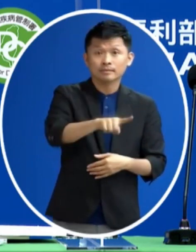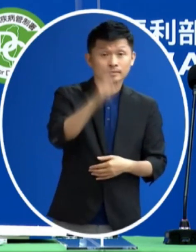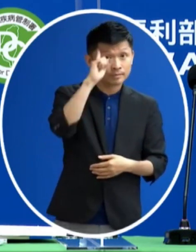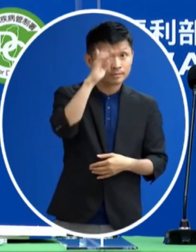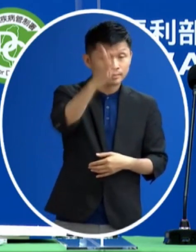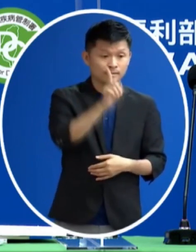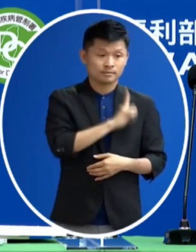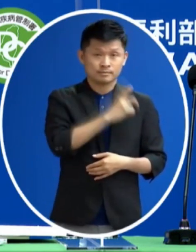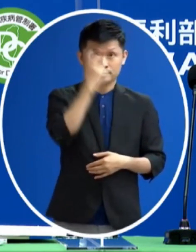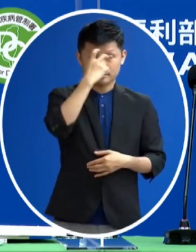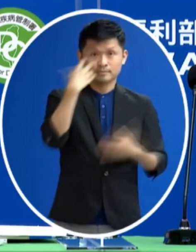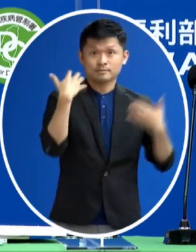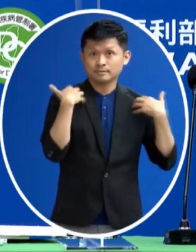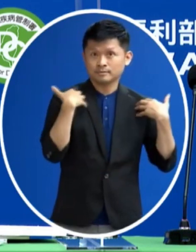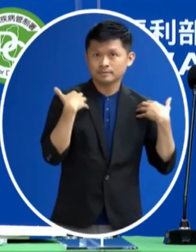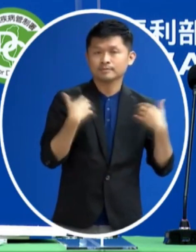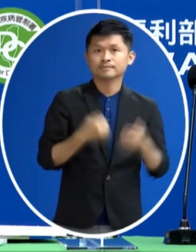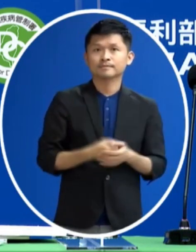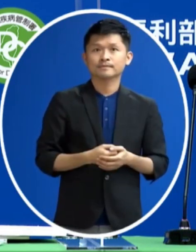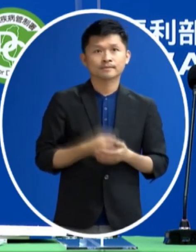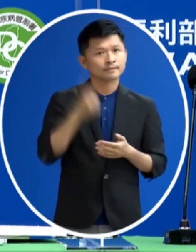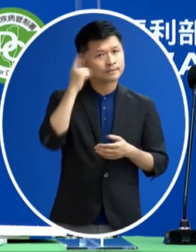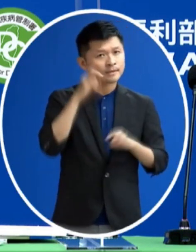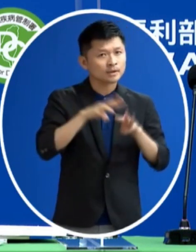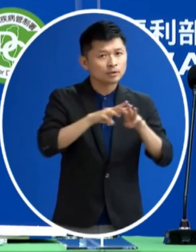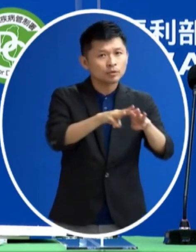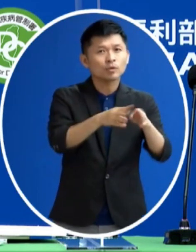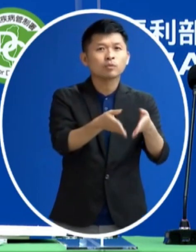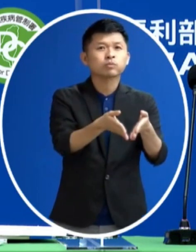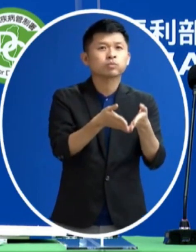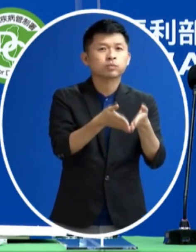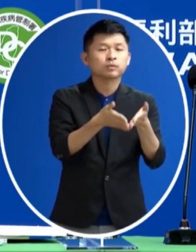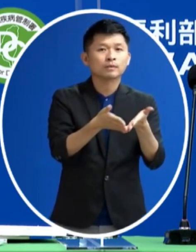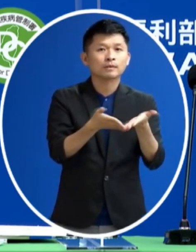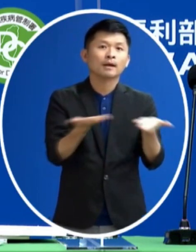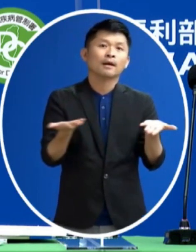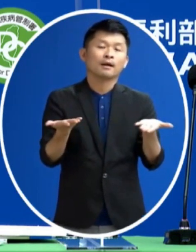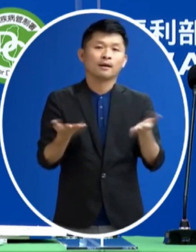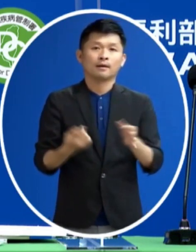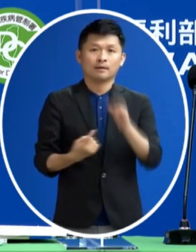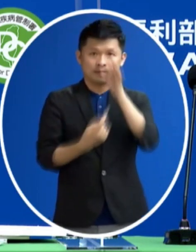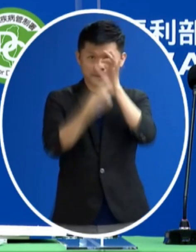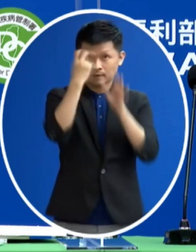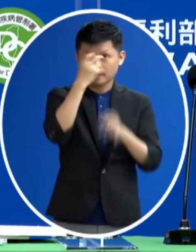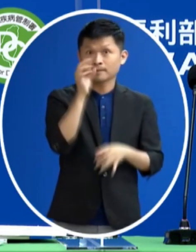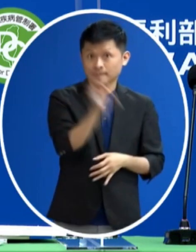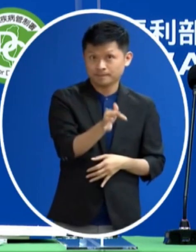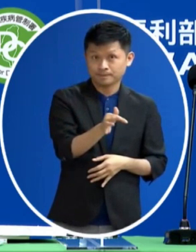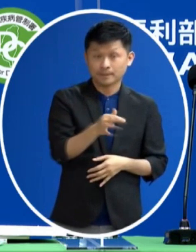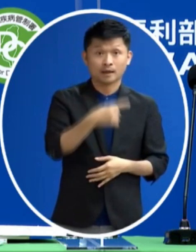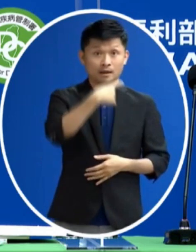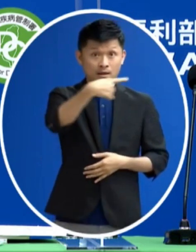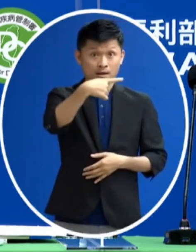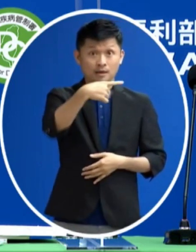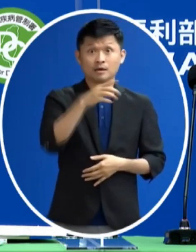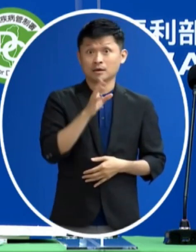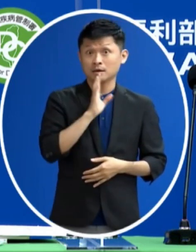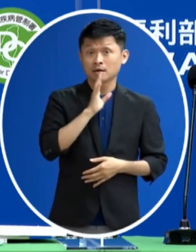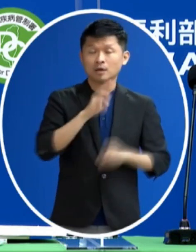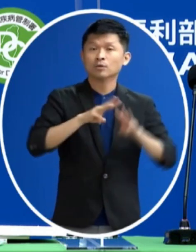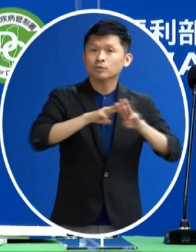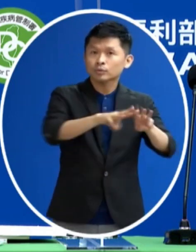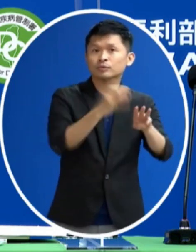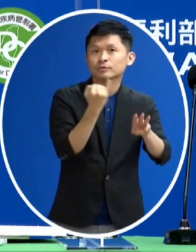疫。好，后4天自主防疫就是想出门的时候，好，那可能就是要做快筛，然后阴性才能够出